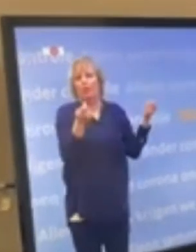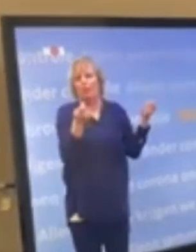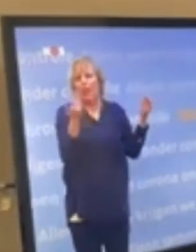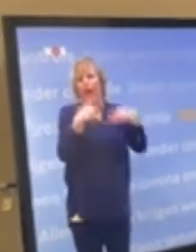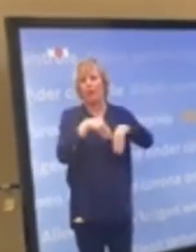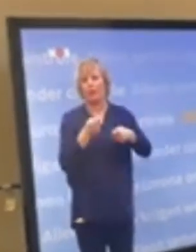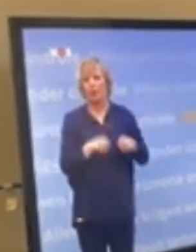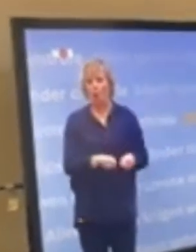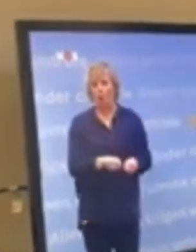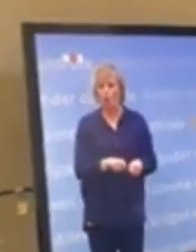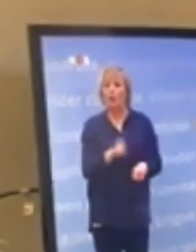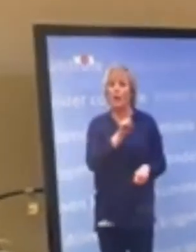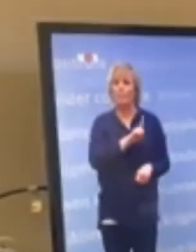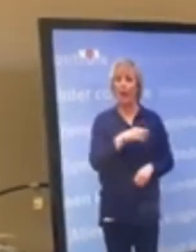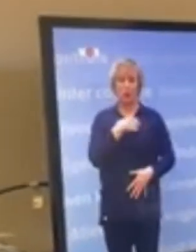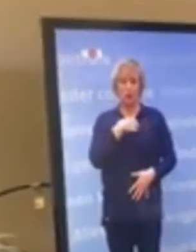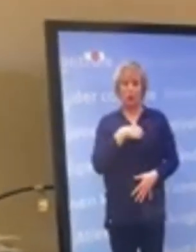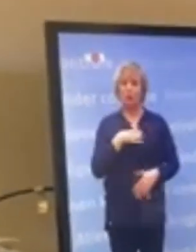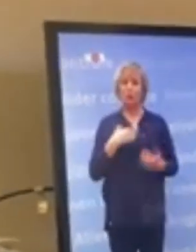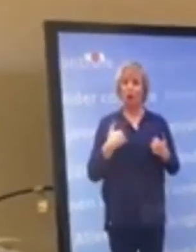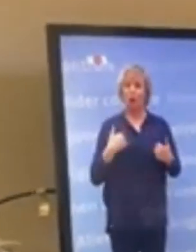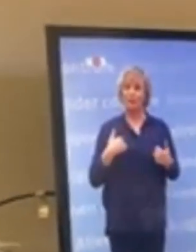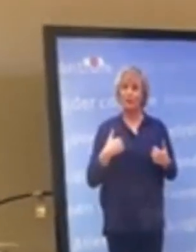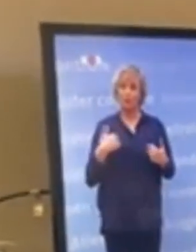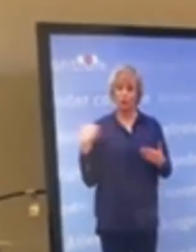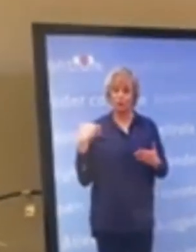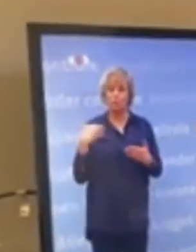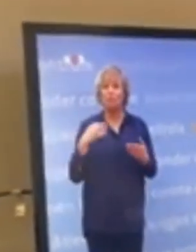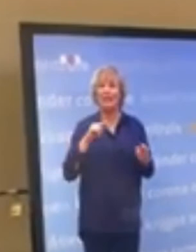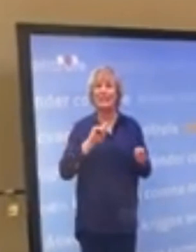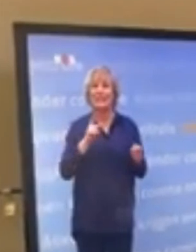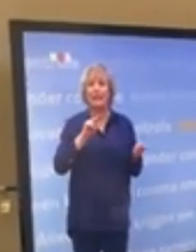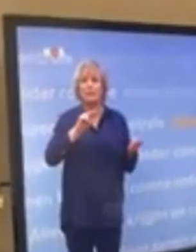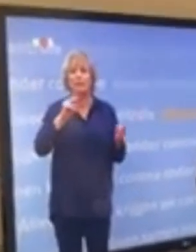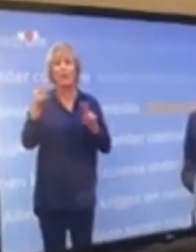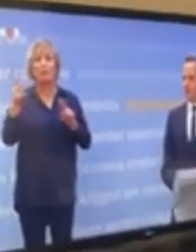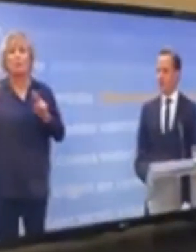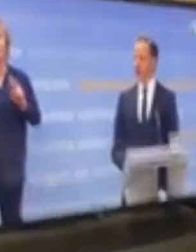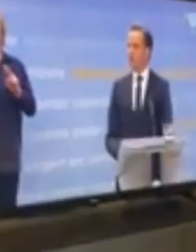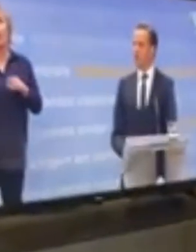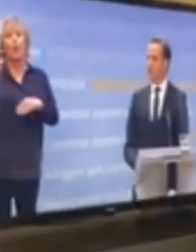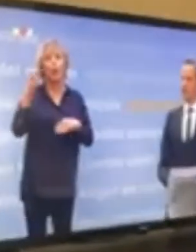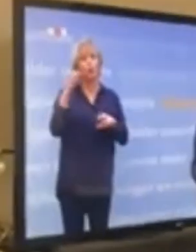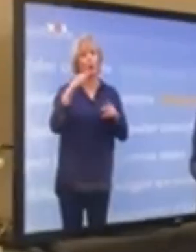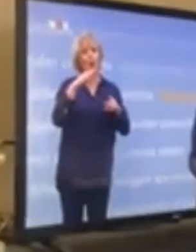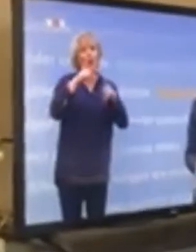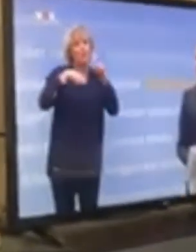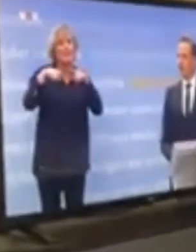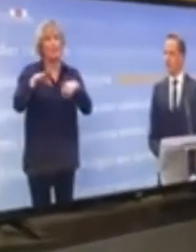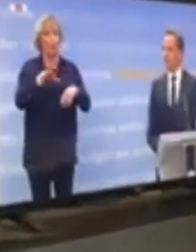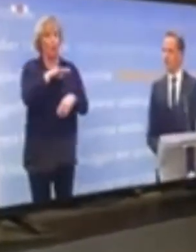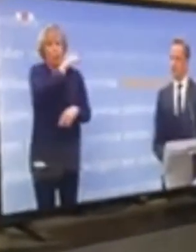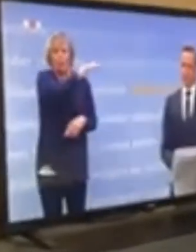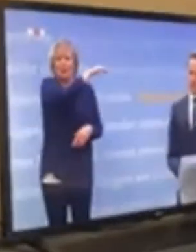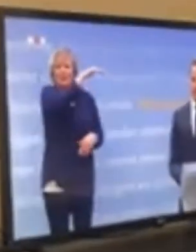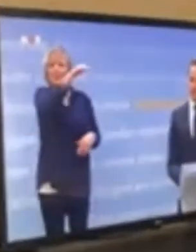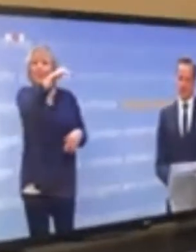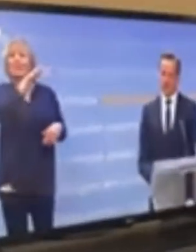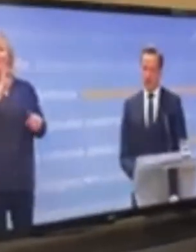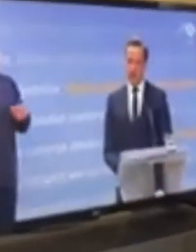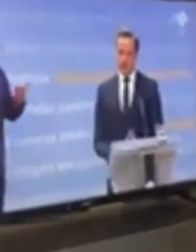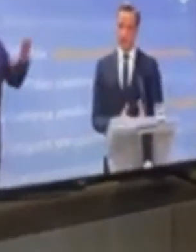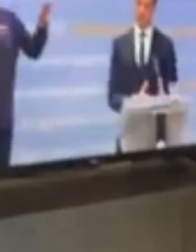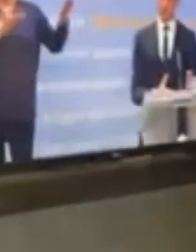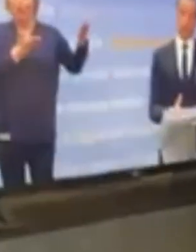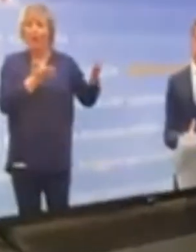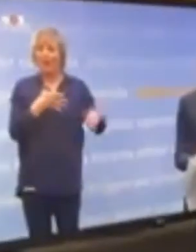compliance, het gedrag van mensen, verandert in de tijd, ook culturele verschillen kent. Dus het laat zich allemaal niet zo makkelijk vergelijken. En dat is ook,